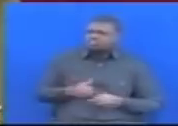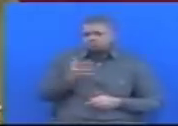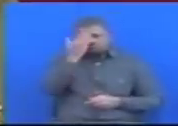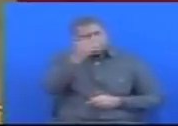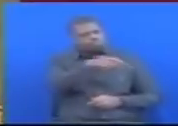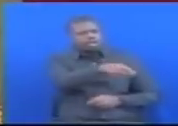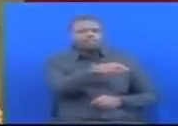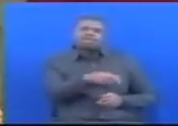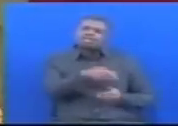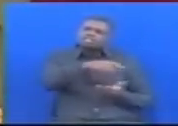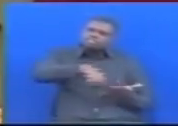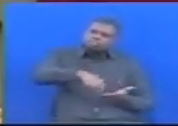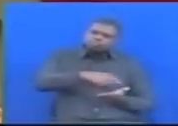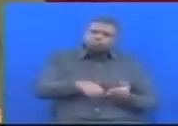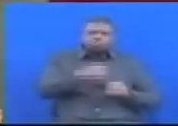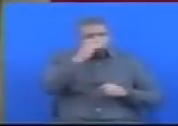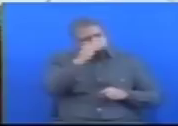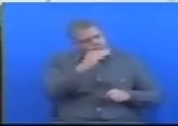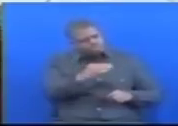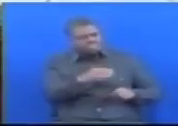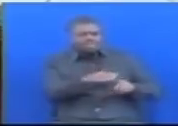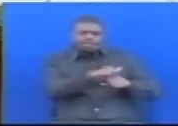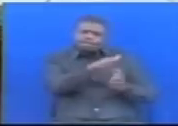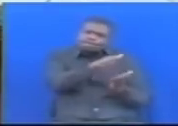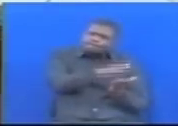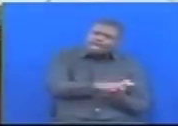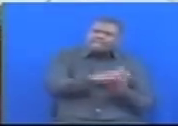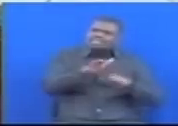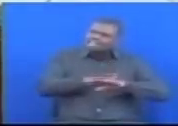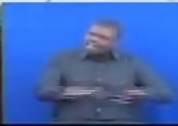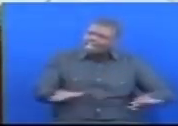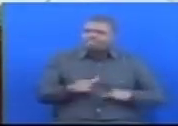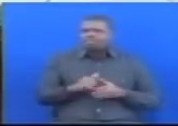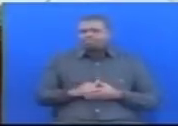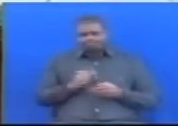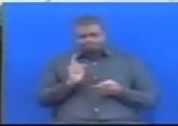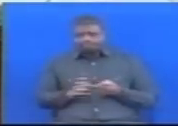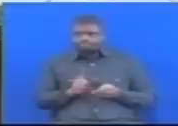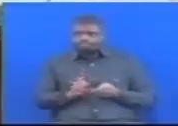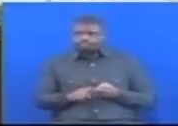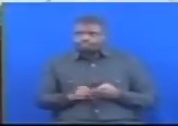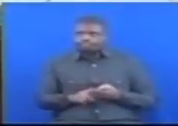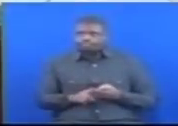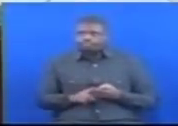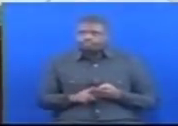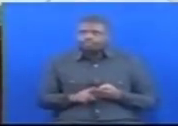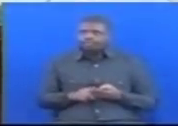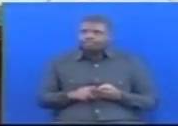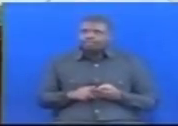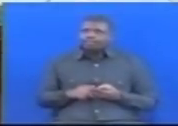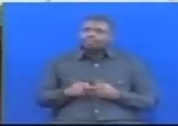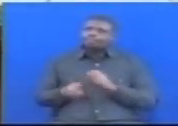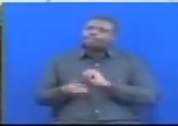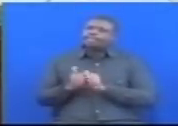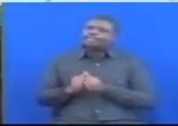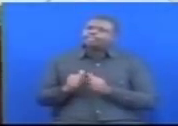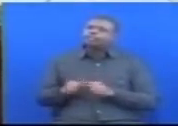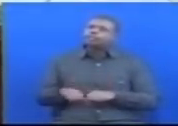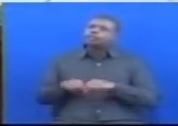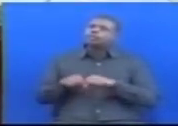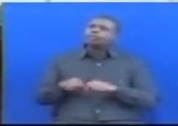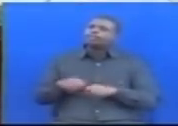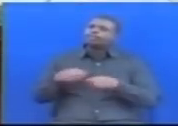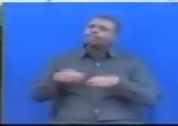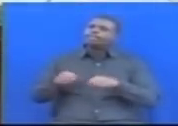pale ni mahali salama. Lakini swali la pili, nataka kufahamu kuwa pamekuwa na mlundukano mkubwa sana wa pikipiki